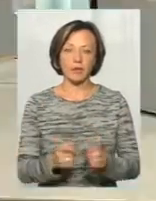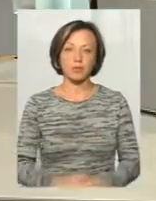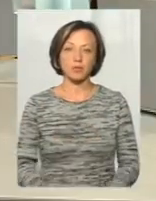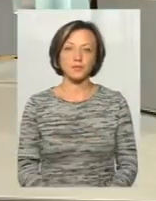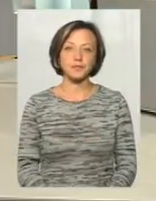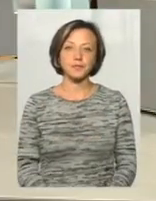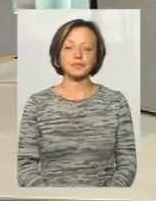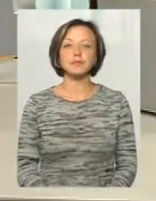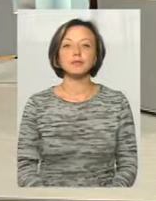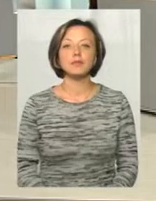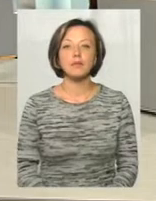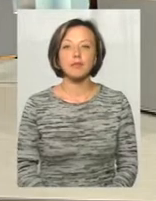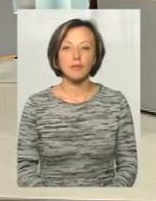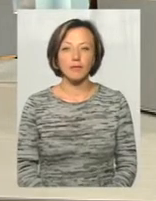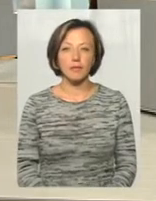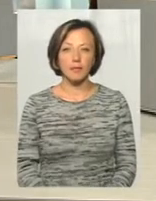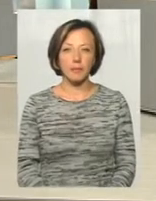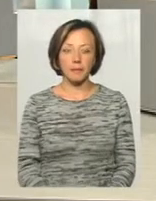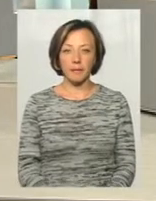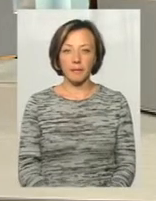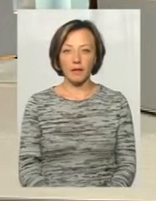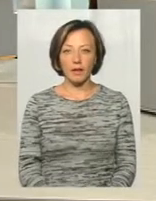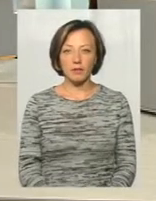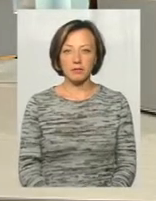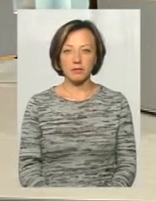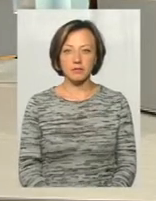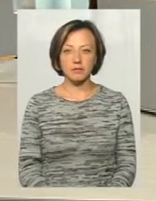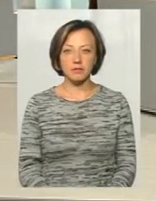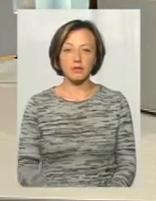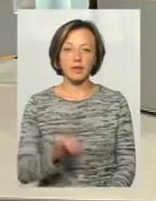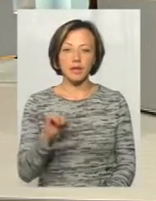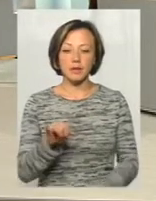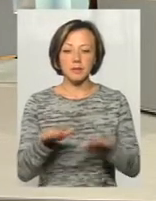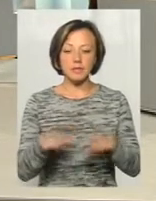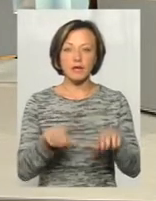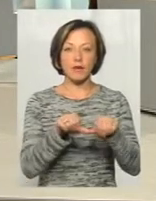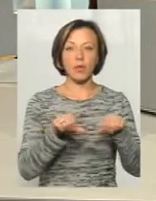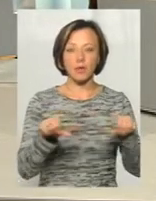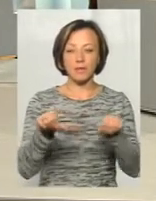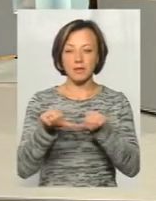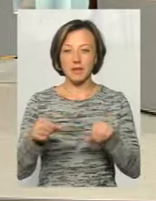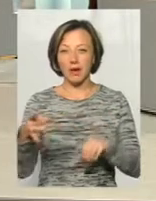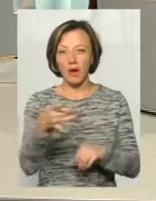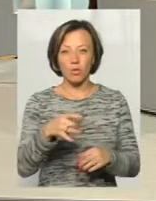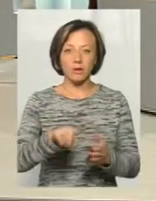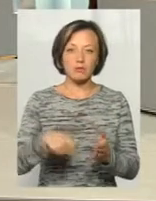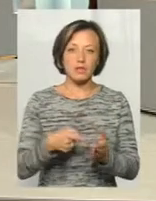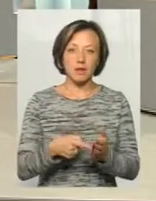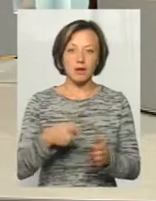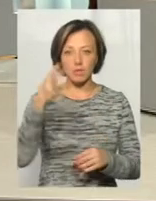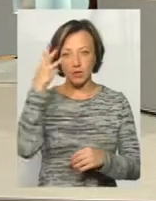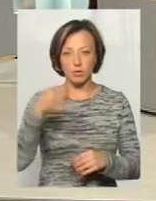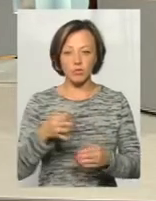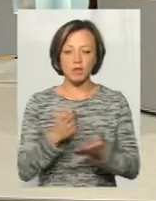і місцевим комісіям, які працюють в районах, містах нашої області, надано